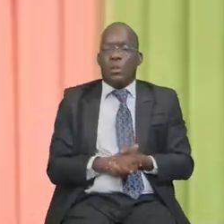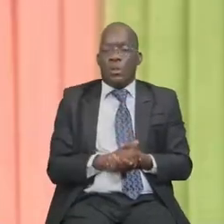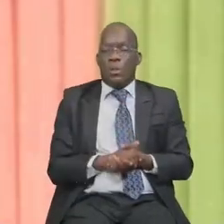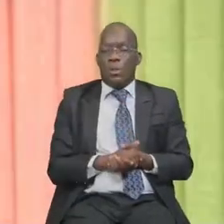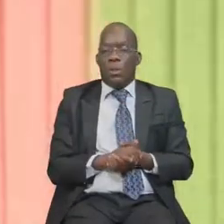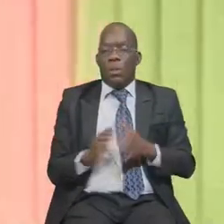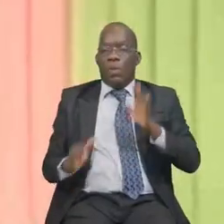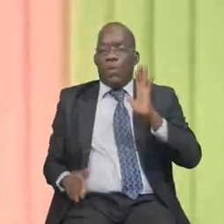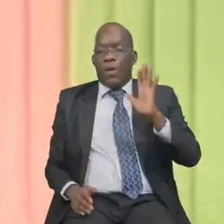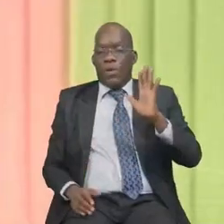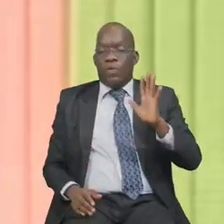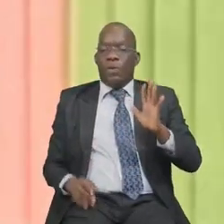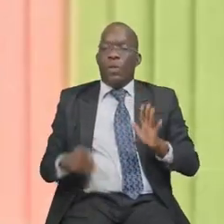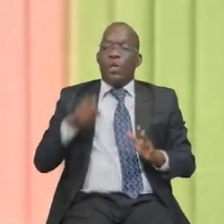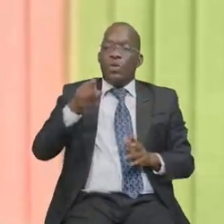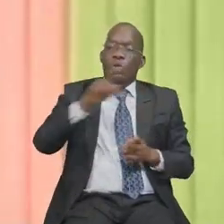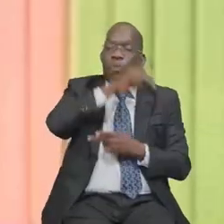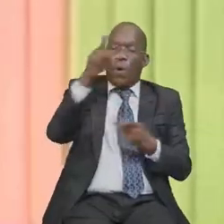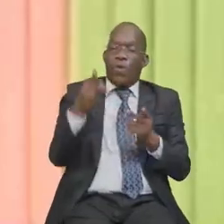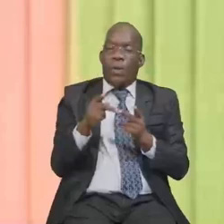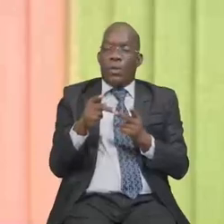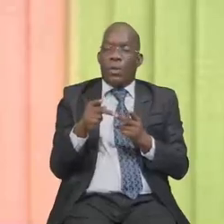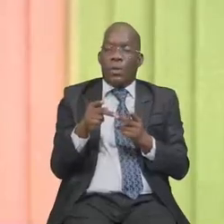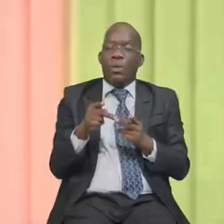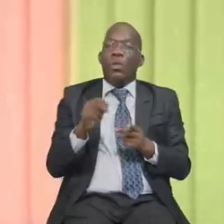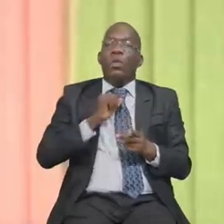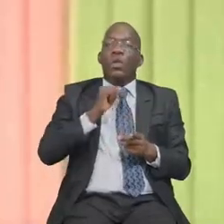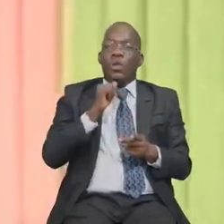tu parfais, tu ne pervertis pas.